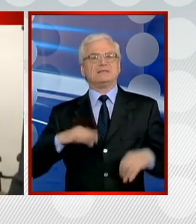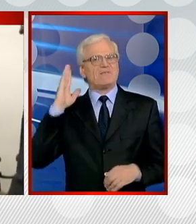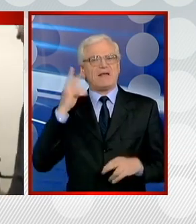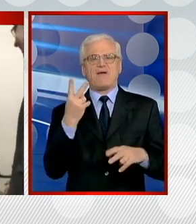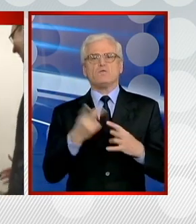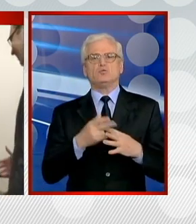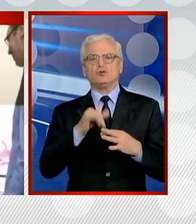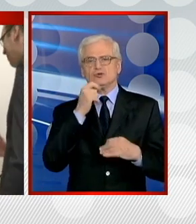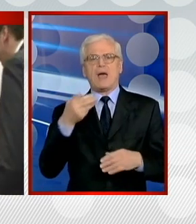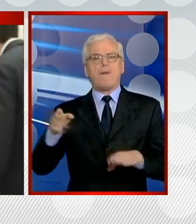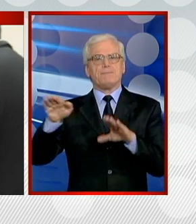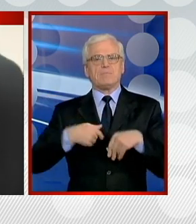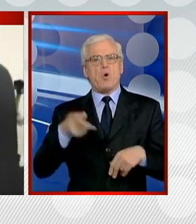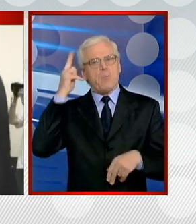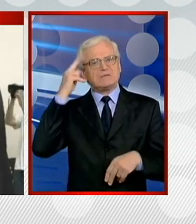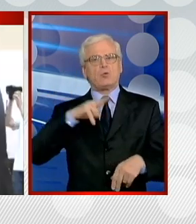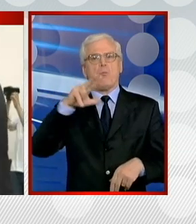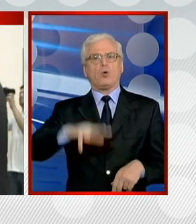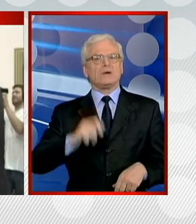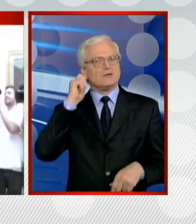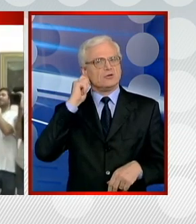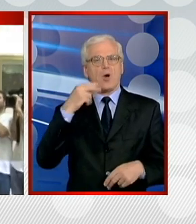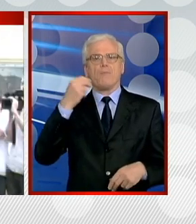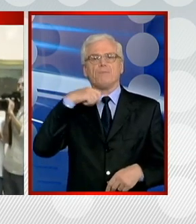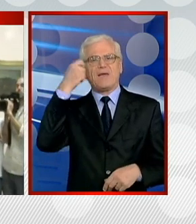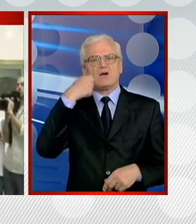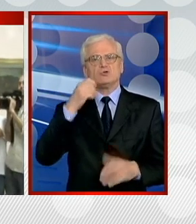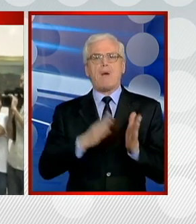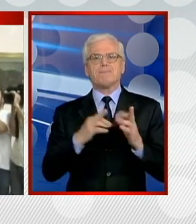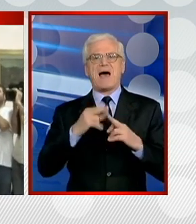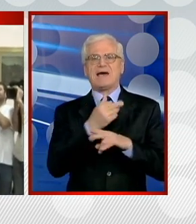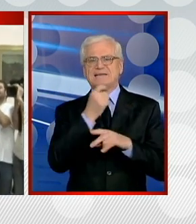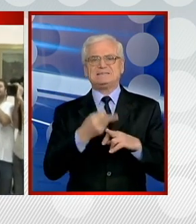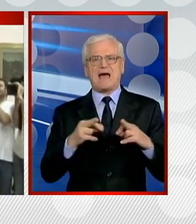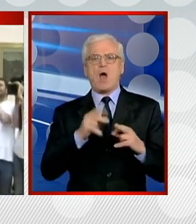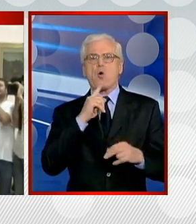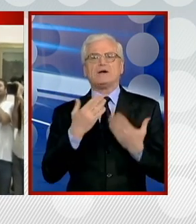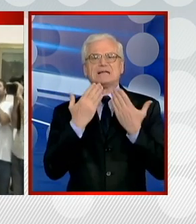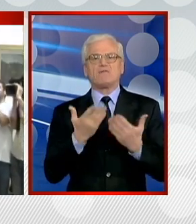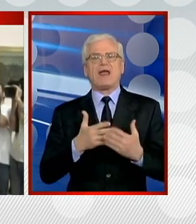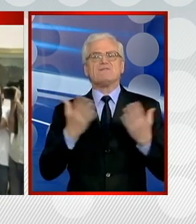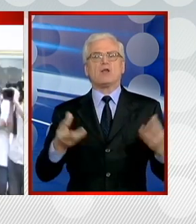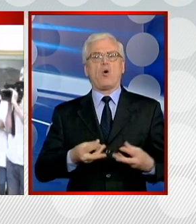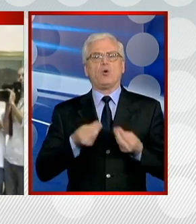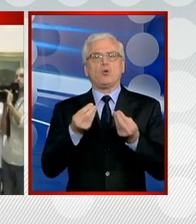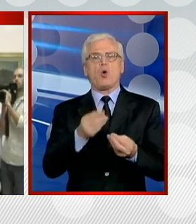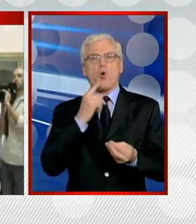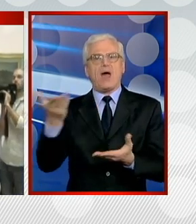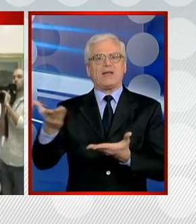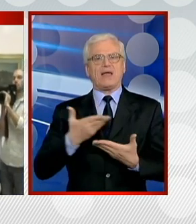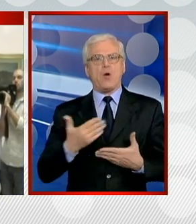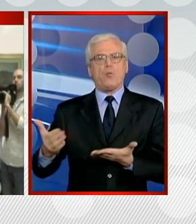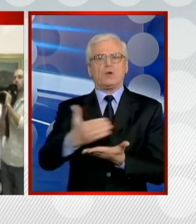Premijer Vučić primio je najpoznatiju portugalsku fado umetnicu Marizu, koju je zahvalio na velikom doprinosu koji je pružila